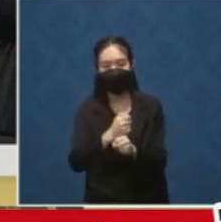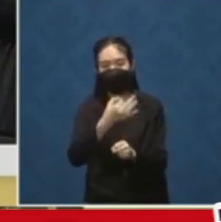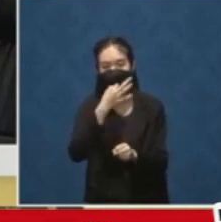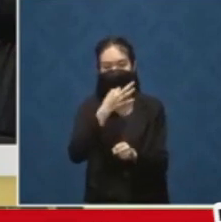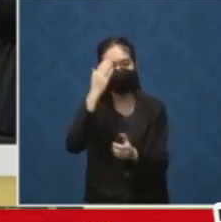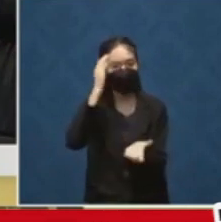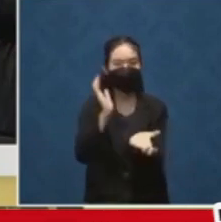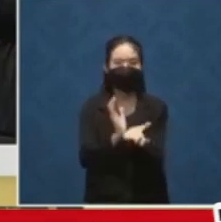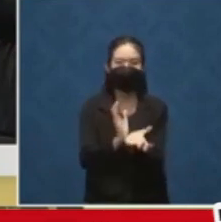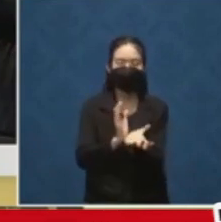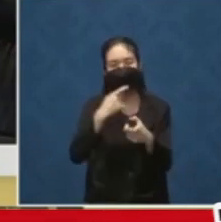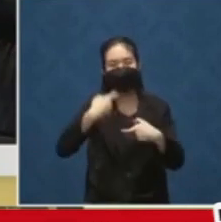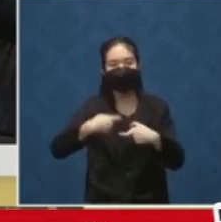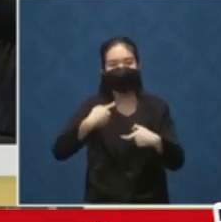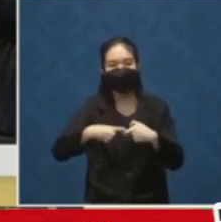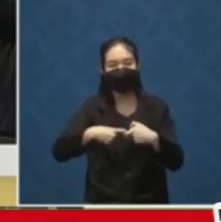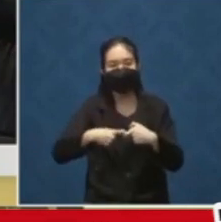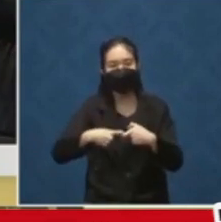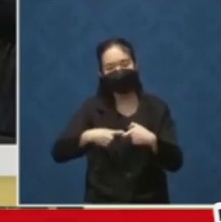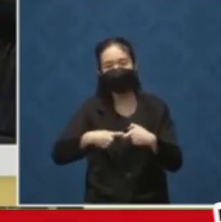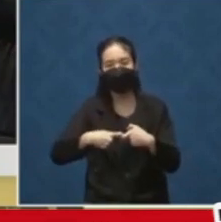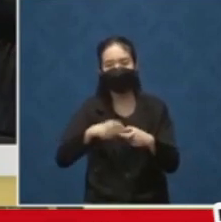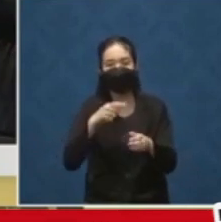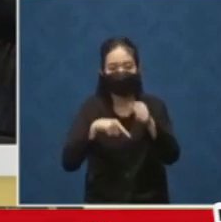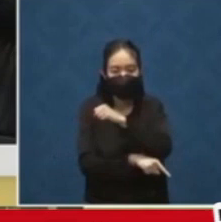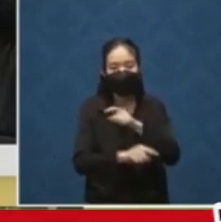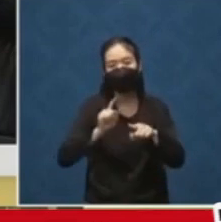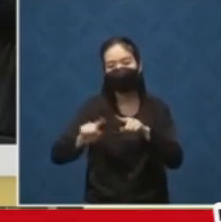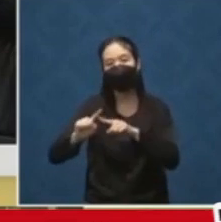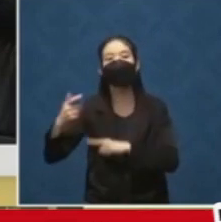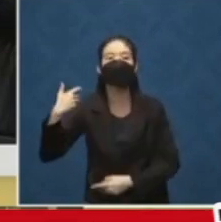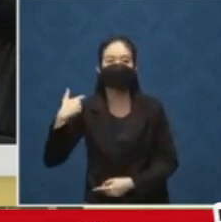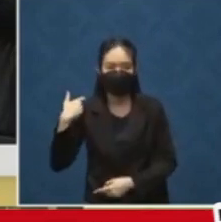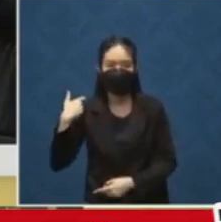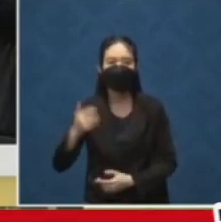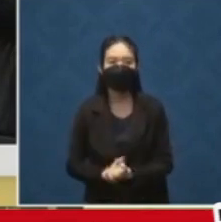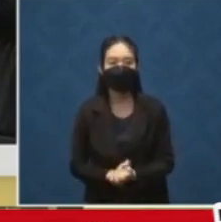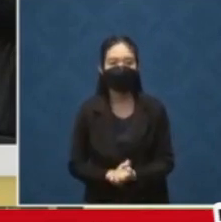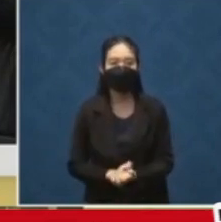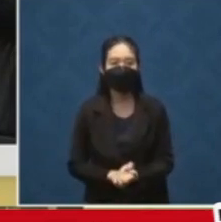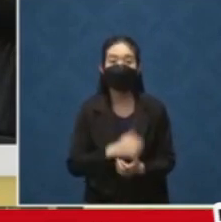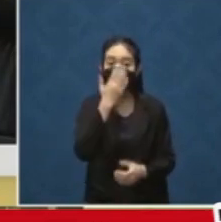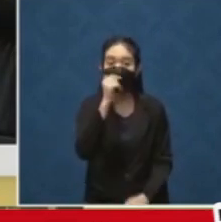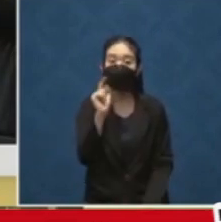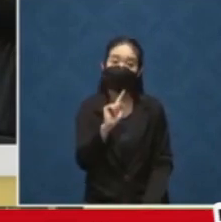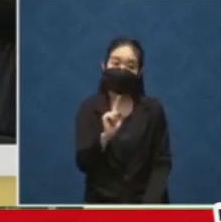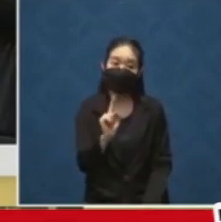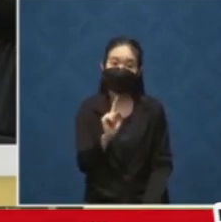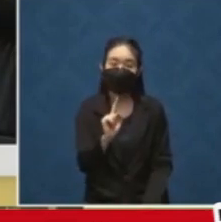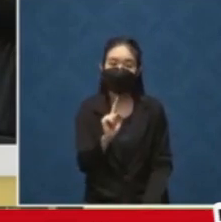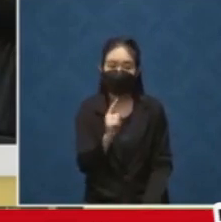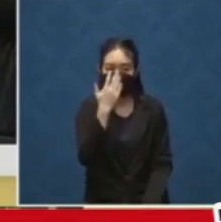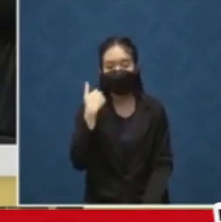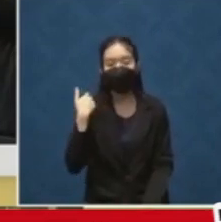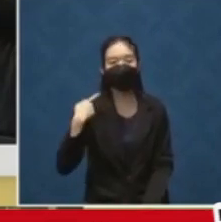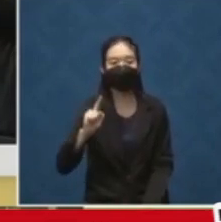ถ้าเขาอยู่ได้ ตำรวจผู้ปฏิบาทอยู่ไม่ได้สุดท้ายก็ไปทำผิดกระติกา โดยมี